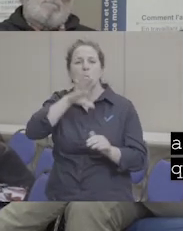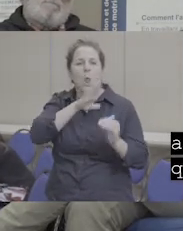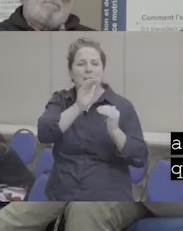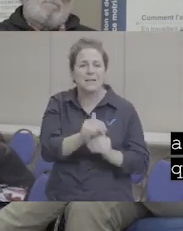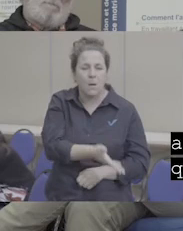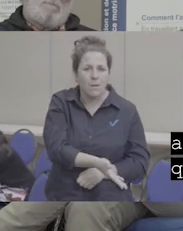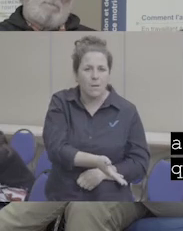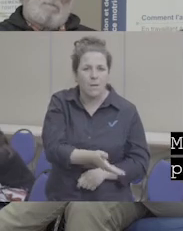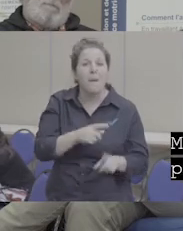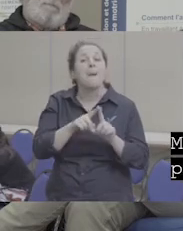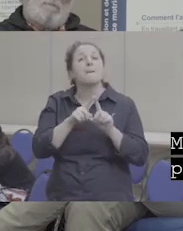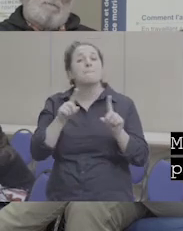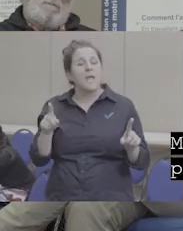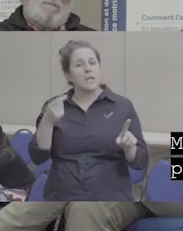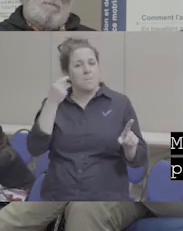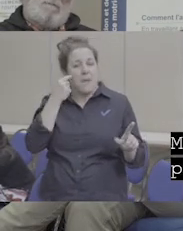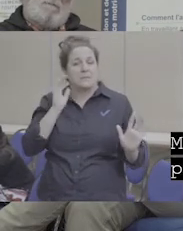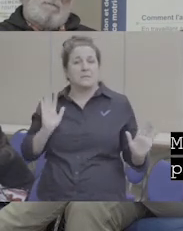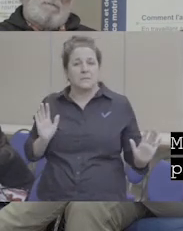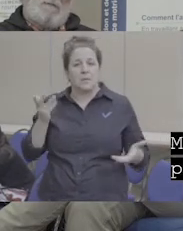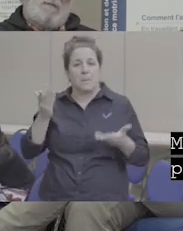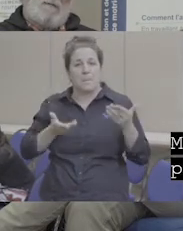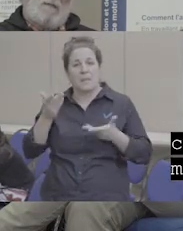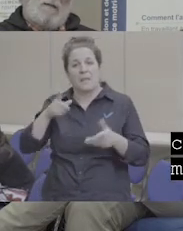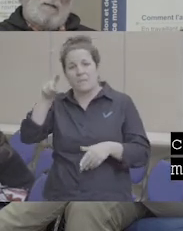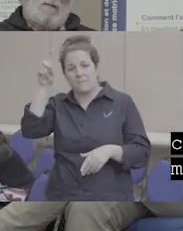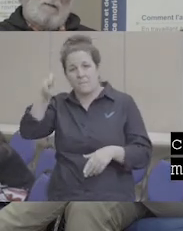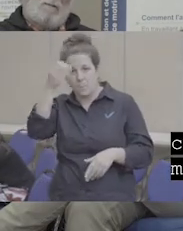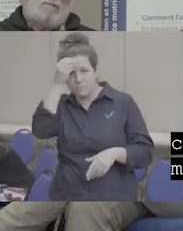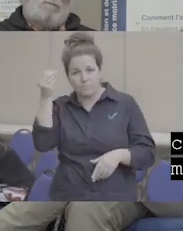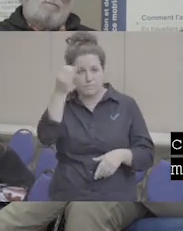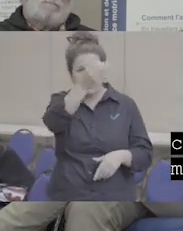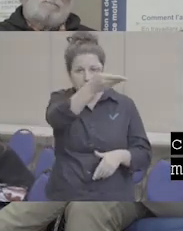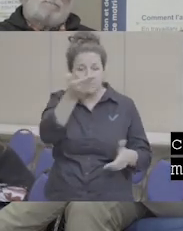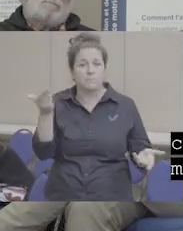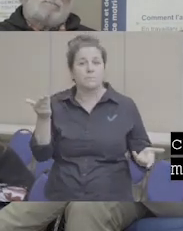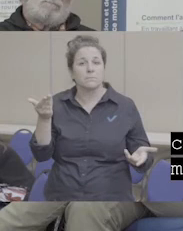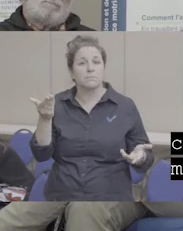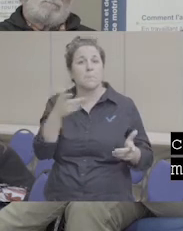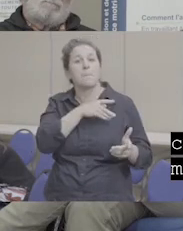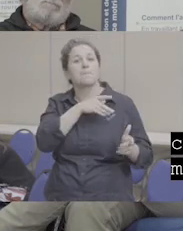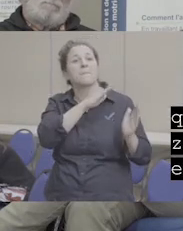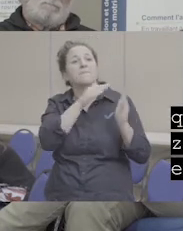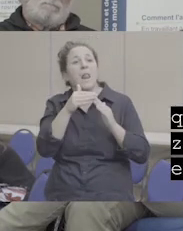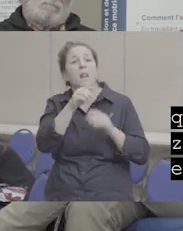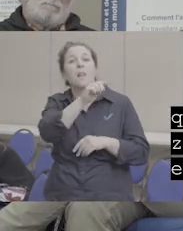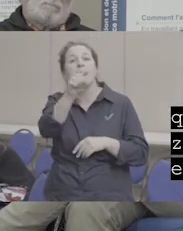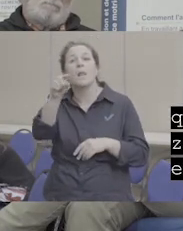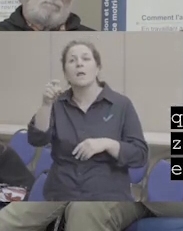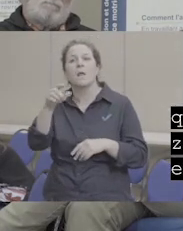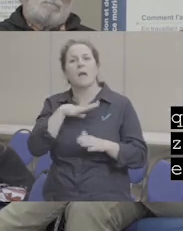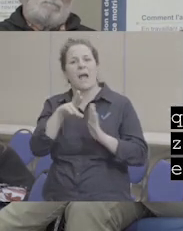y a un ascenseur, là. Mais je pense qu'on devrait peut-être adresser cette situation-là aussi, là, les municipalités qui ont des